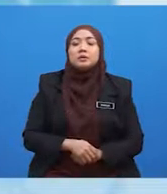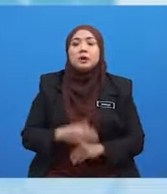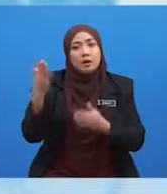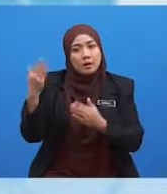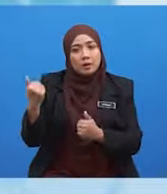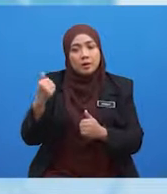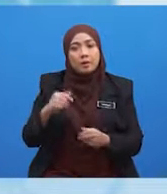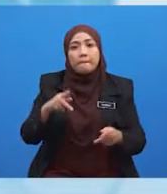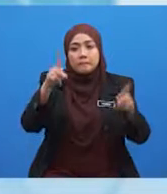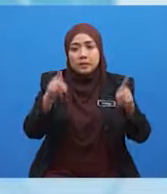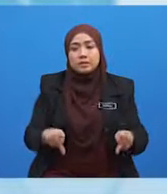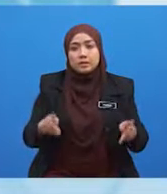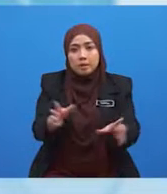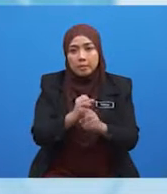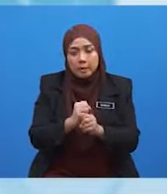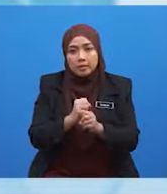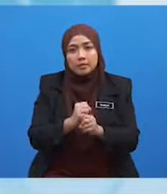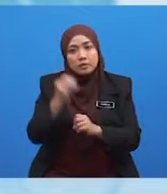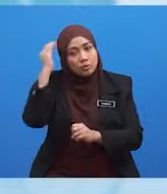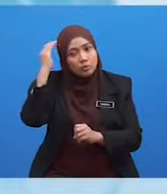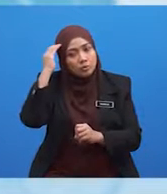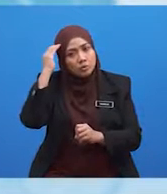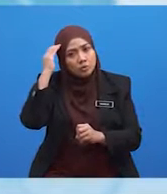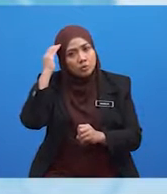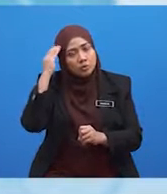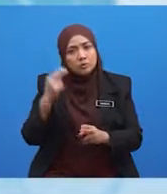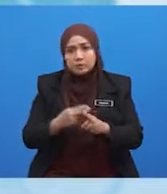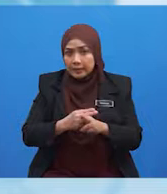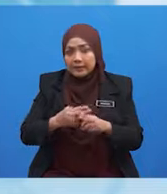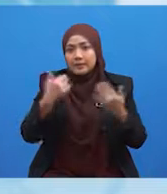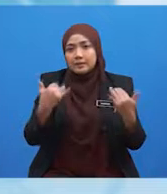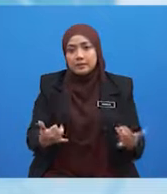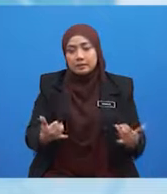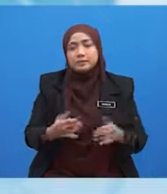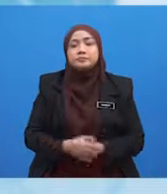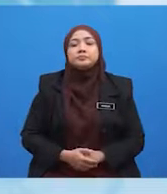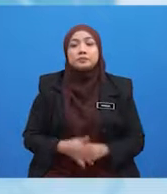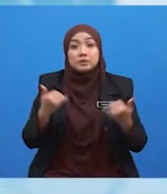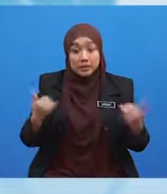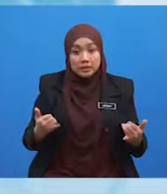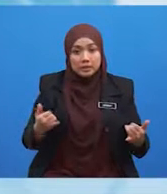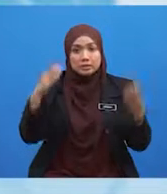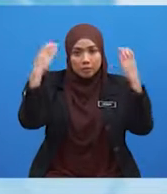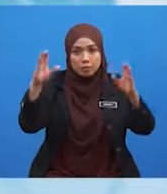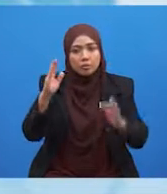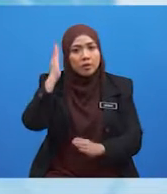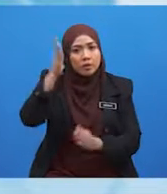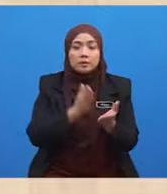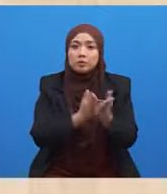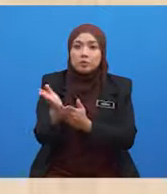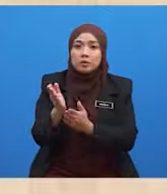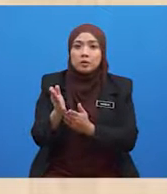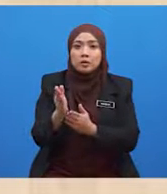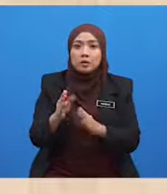memahami proses yang telah dipelajari Strike ini sekarang cego akan meneruskan penerangan bagi